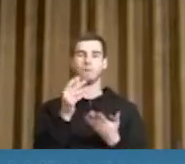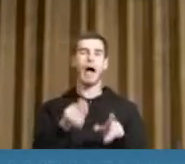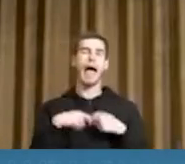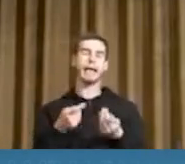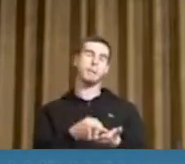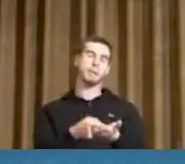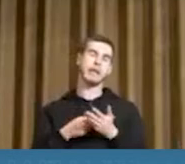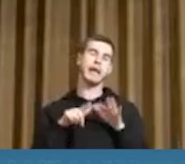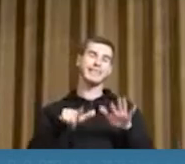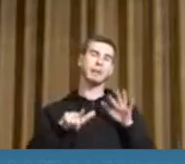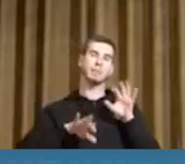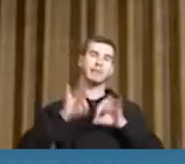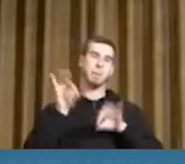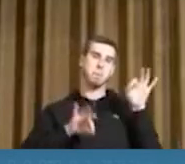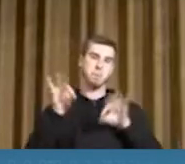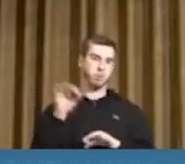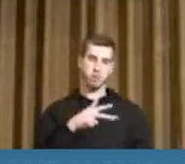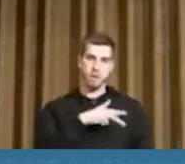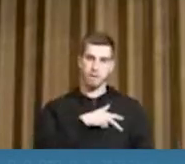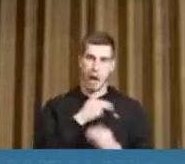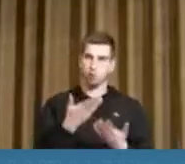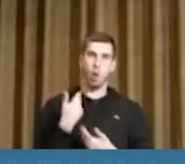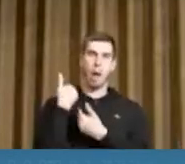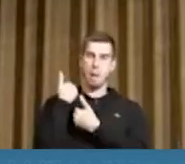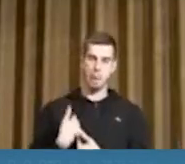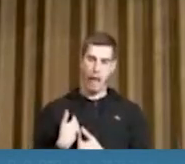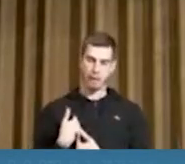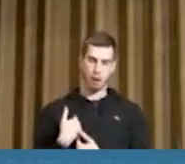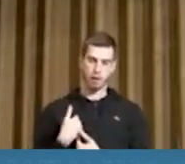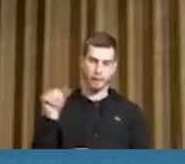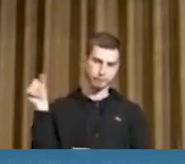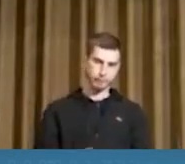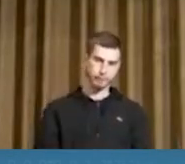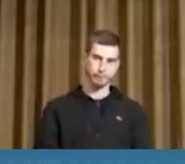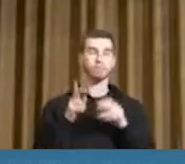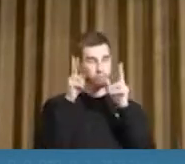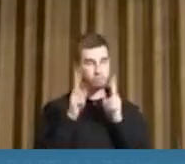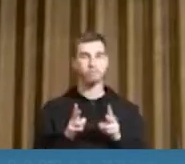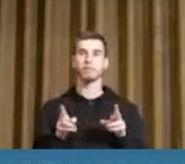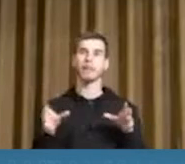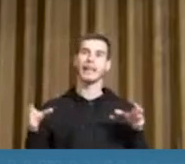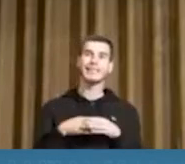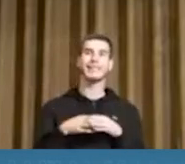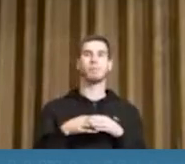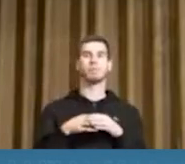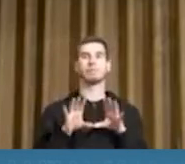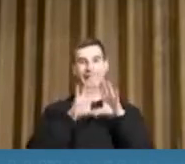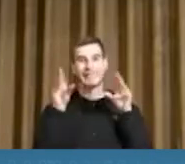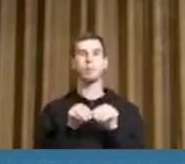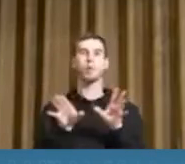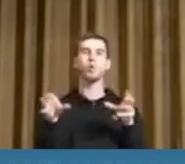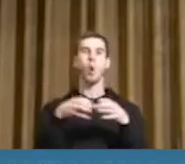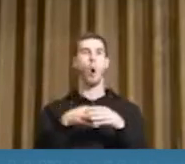die nach wie vor über eine schlechte Belastbarkeit berichten. Und für die Gesamtkohorte stellt sich das dann also in der Kohorte